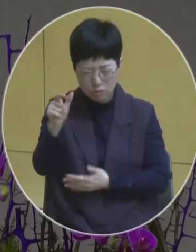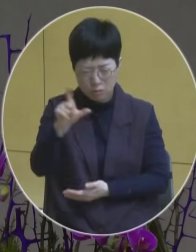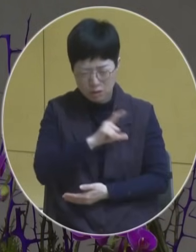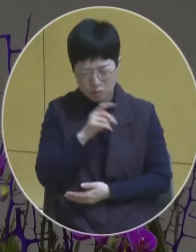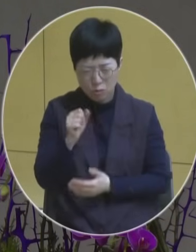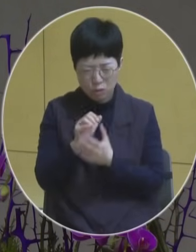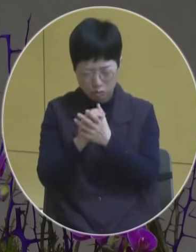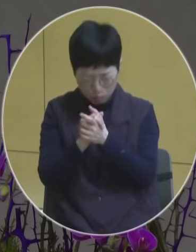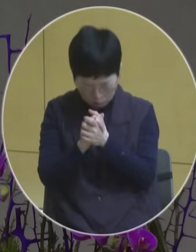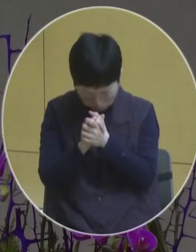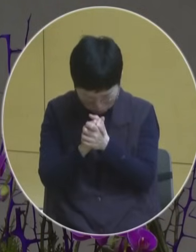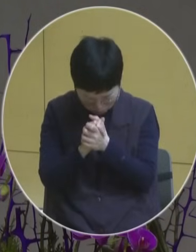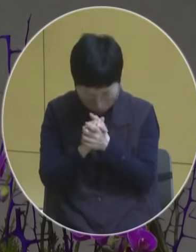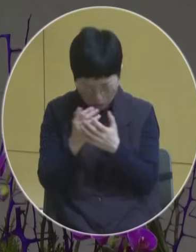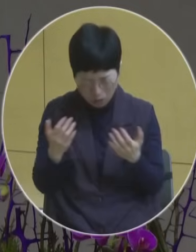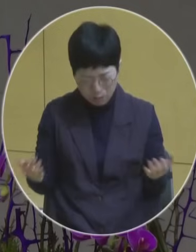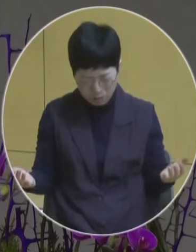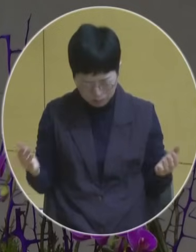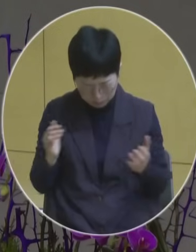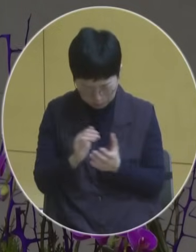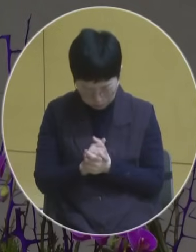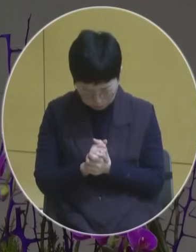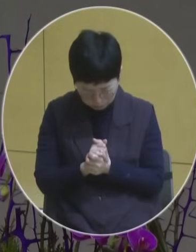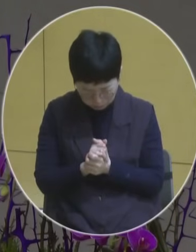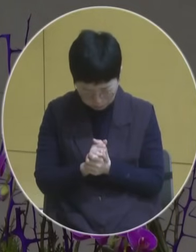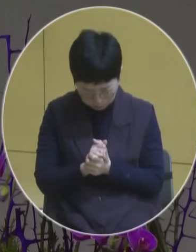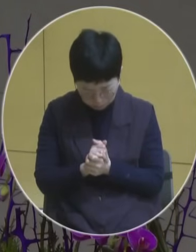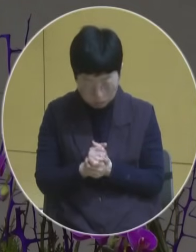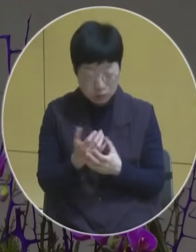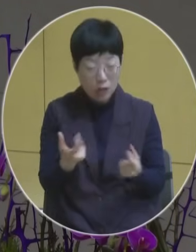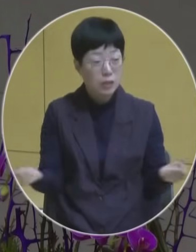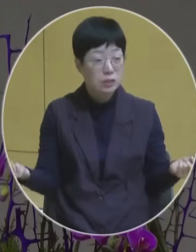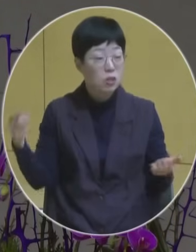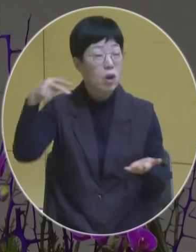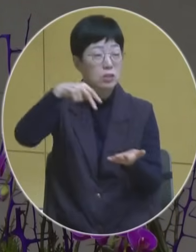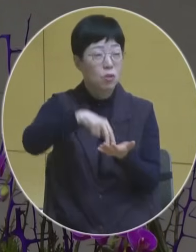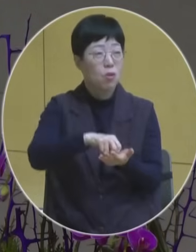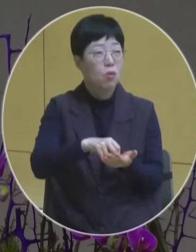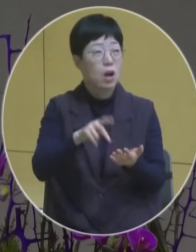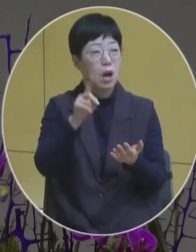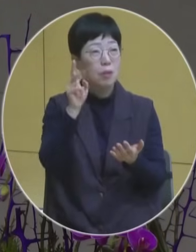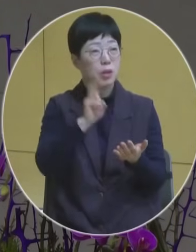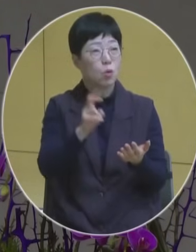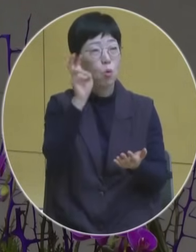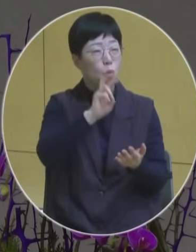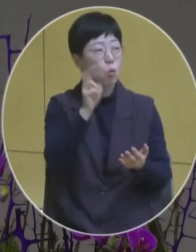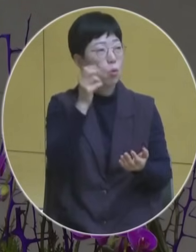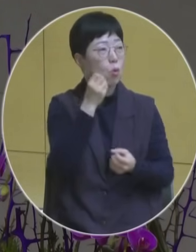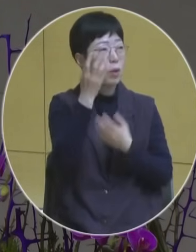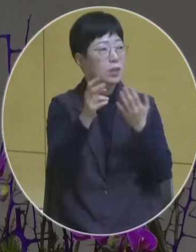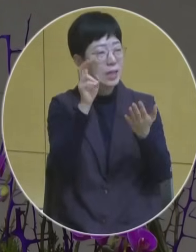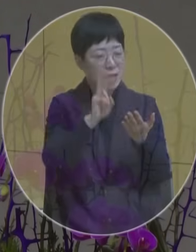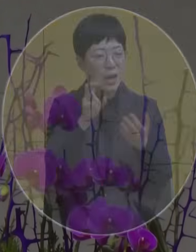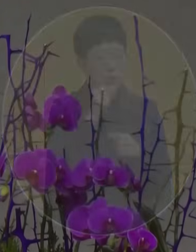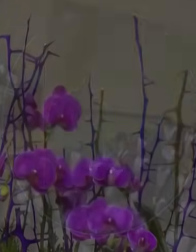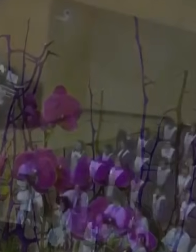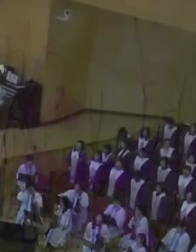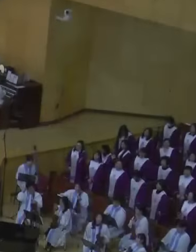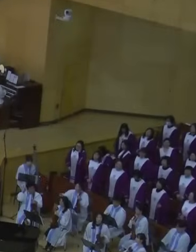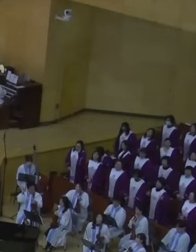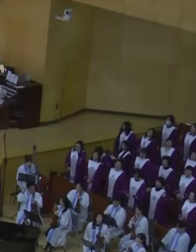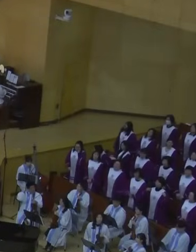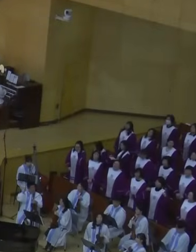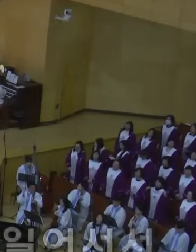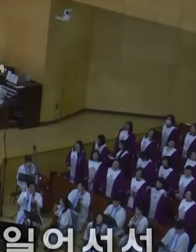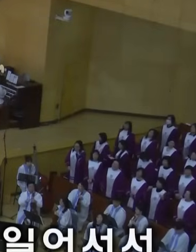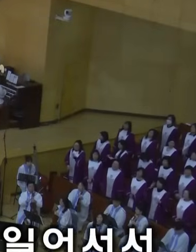이름으로 기도드리옵나이다. 아멘. 우리 다 같이 일어나셔서 우리 함께 고백의 찬양 올려드리겠습니다.